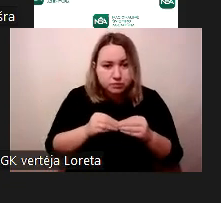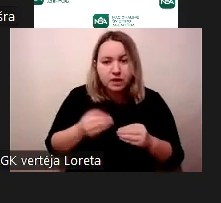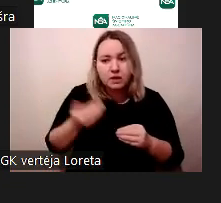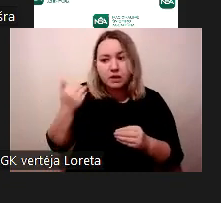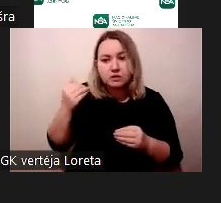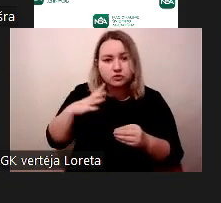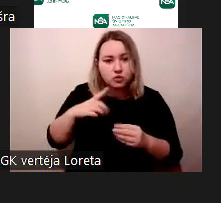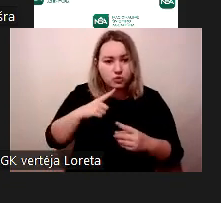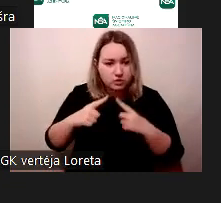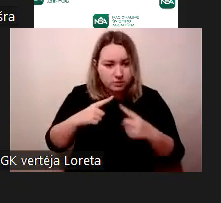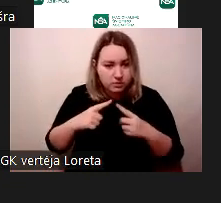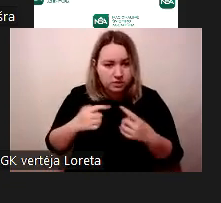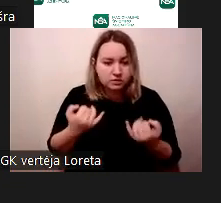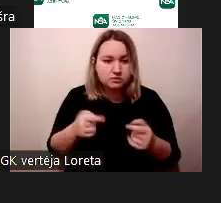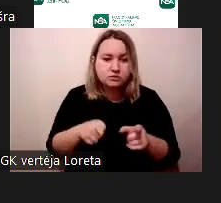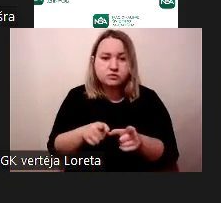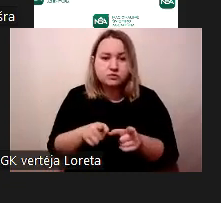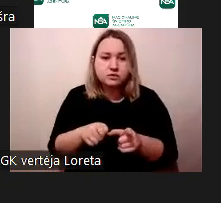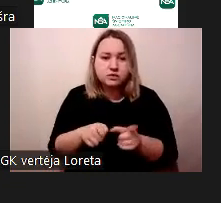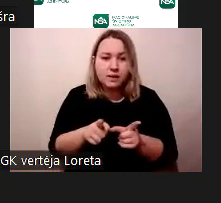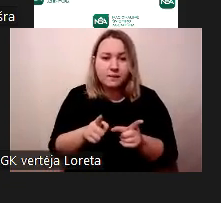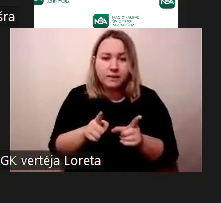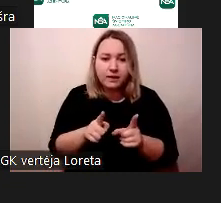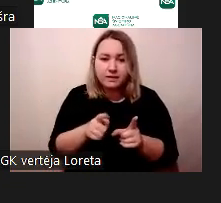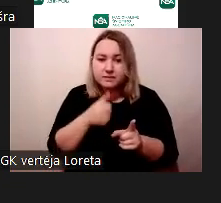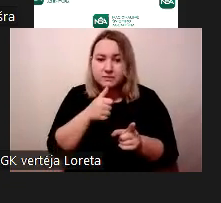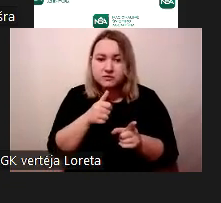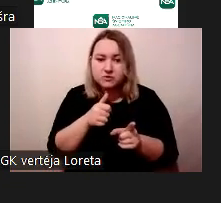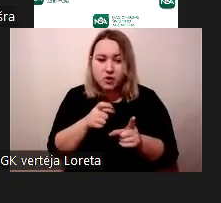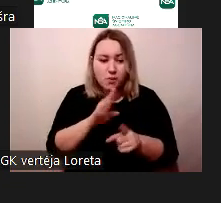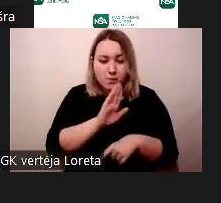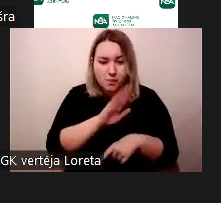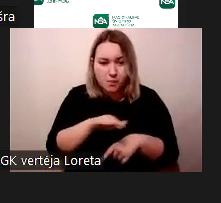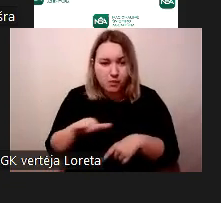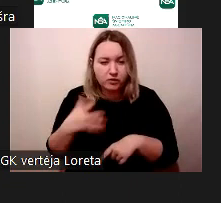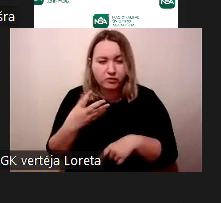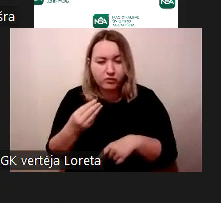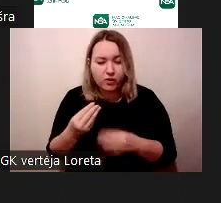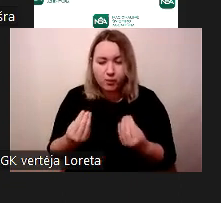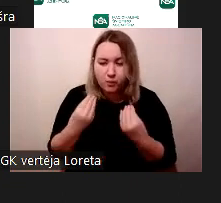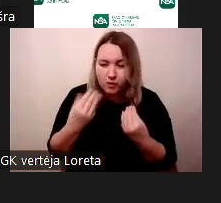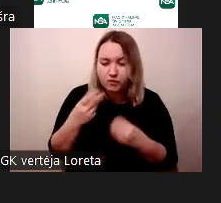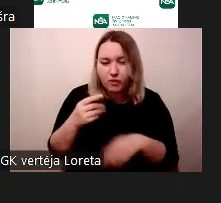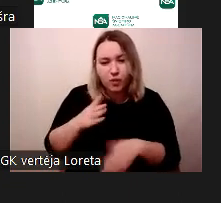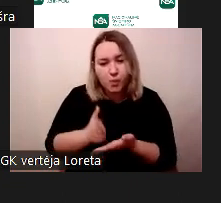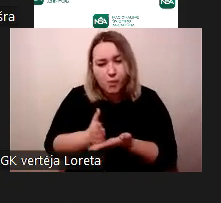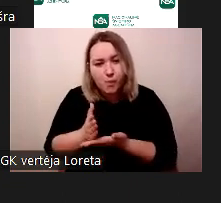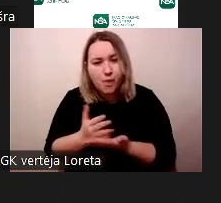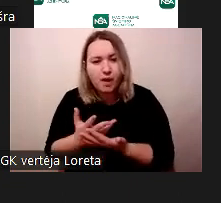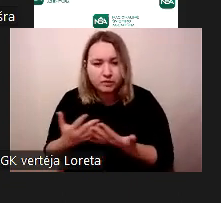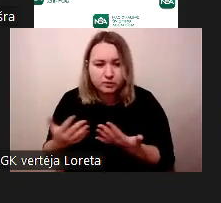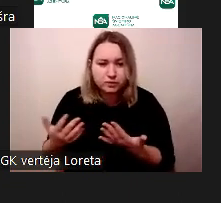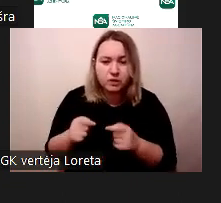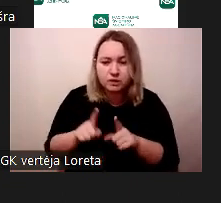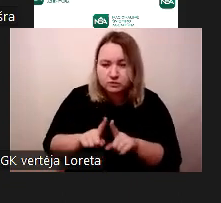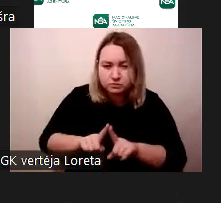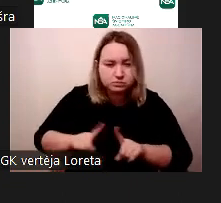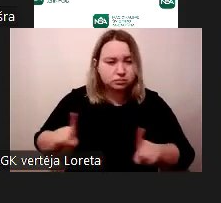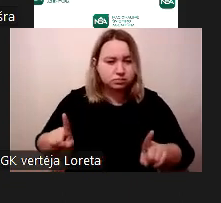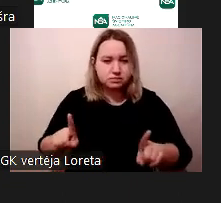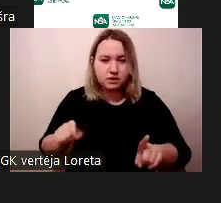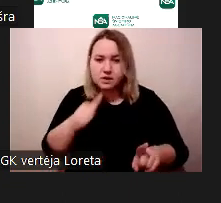seminaruose, padarytų didžiausią skirtumą mokinių mokymuisi ir jų patirtims mokyklose, jeigu jūs